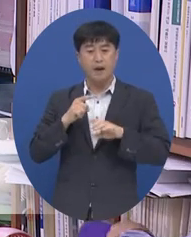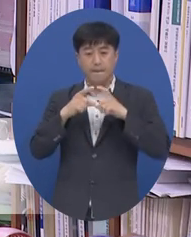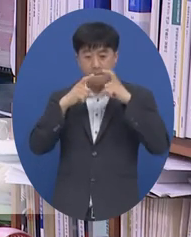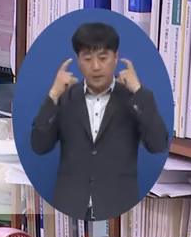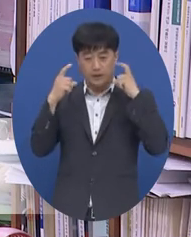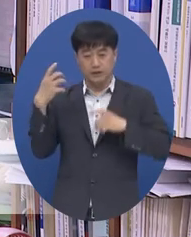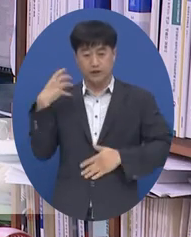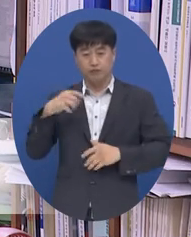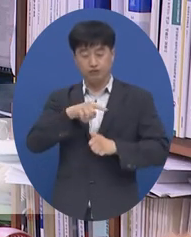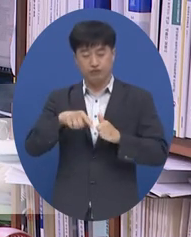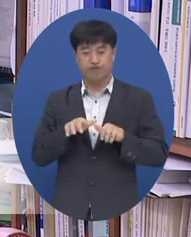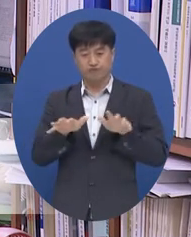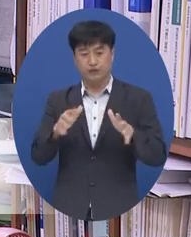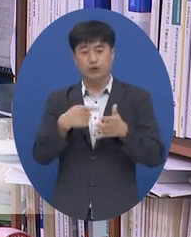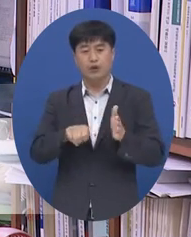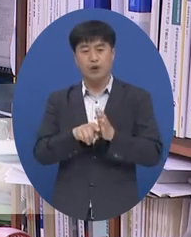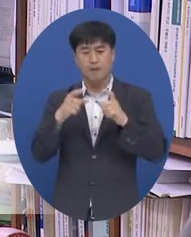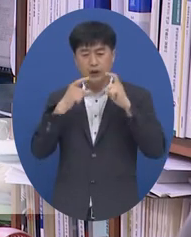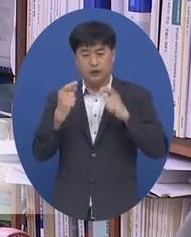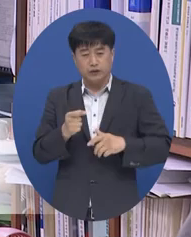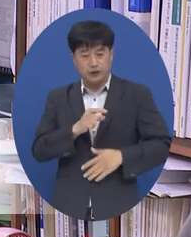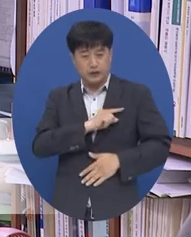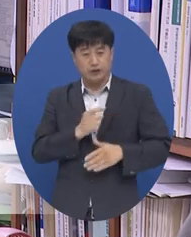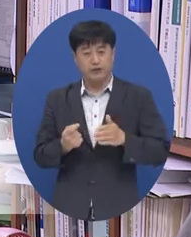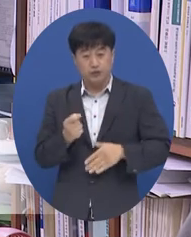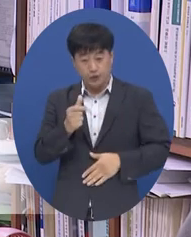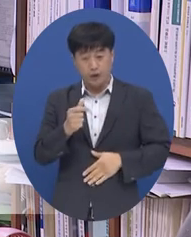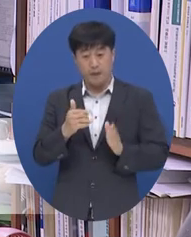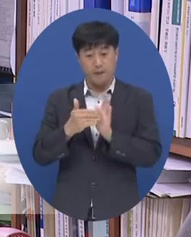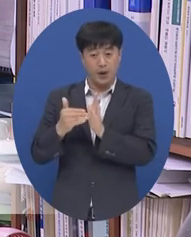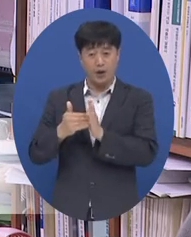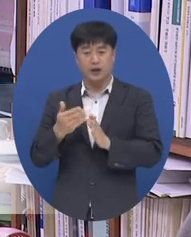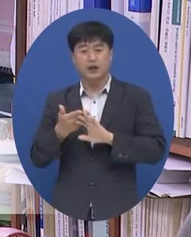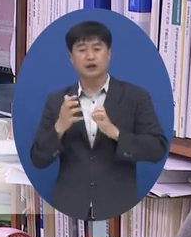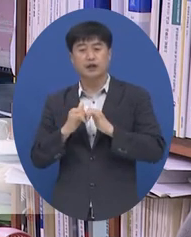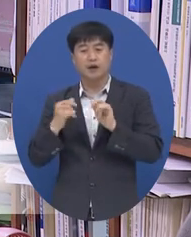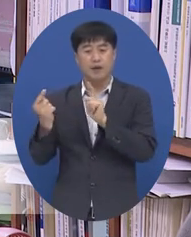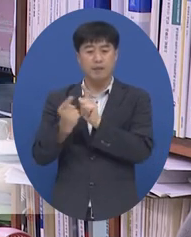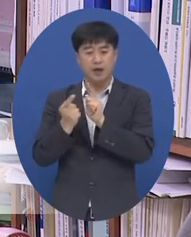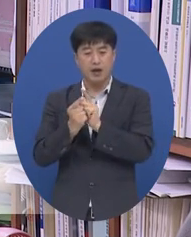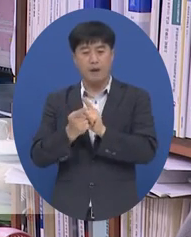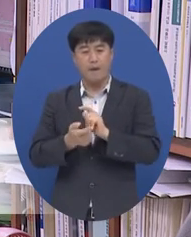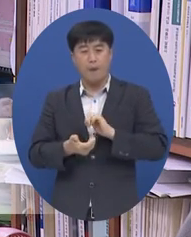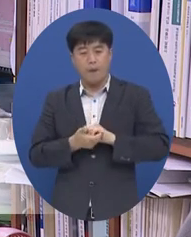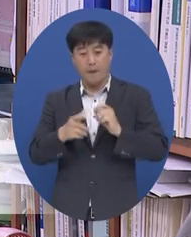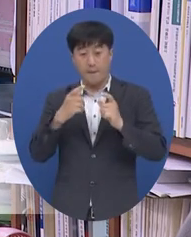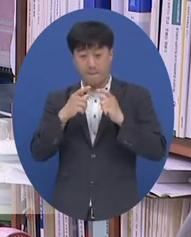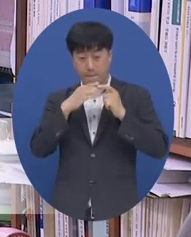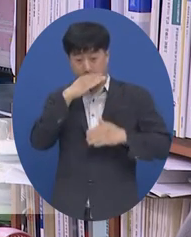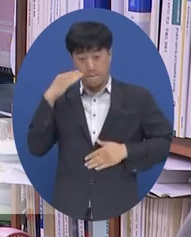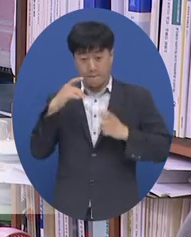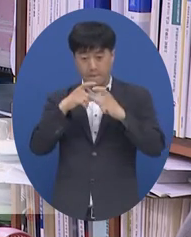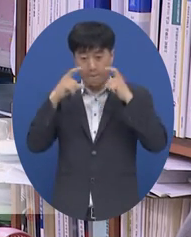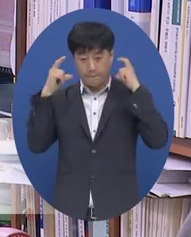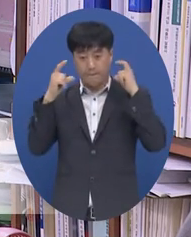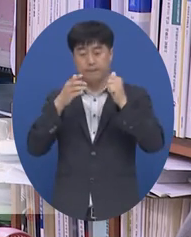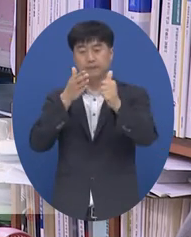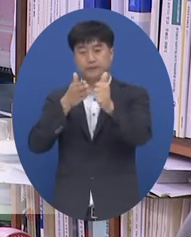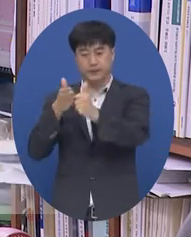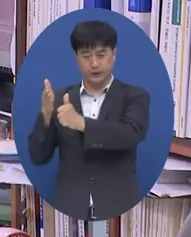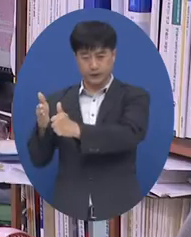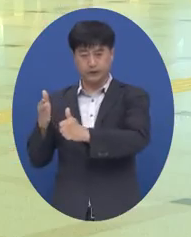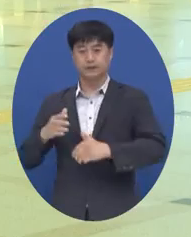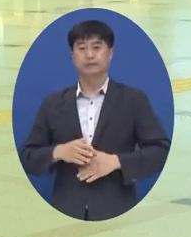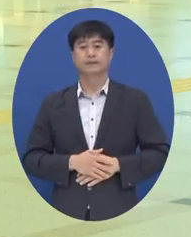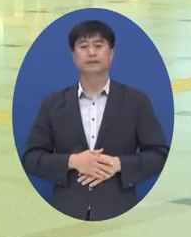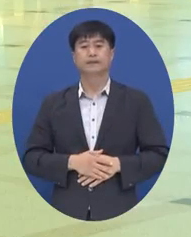것입니다. 마스크는 최소한의 방어 장치인 만큼 타인과 접촉이 있을 경우 반드시 바르게 착용해 주실 것을